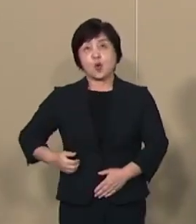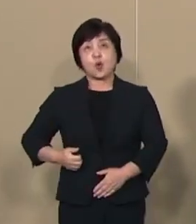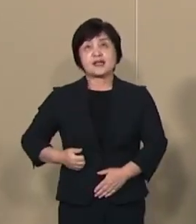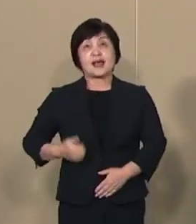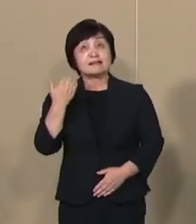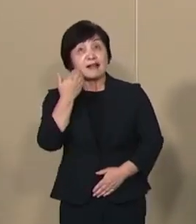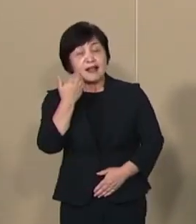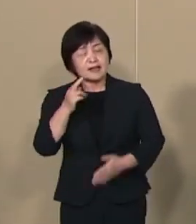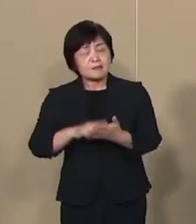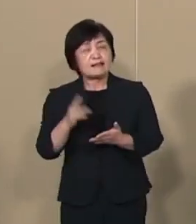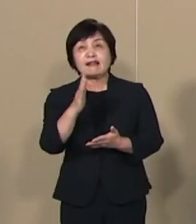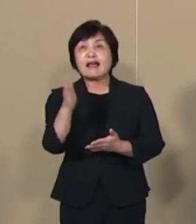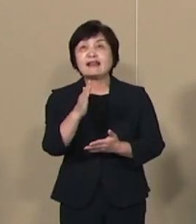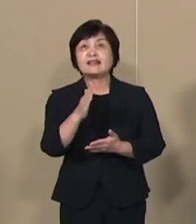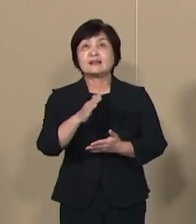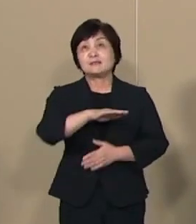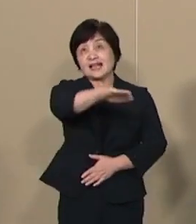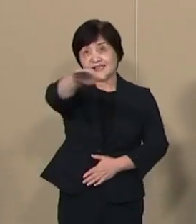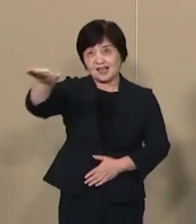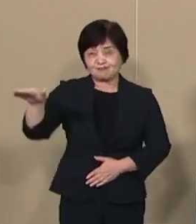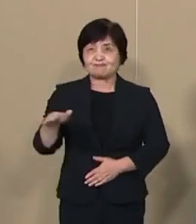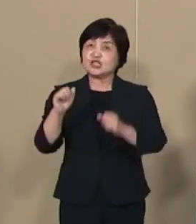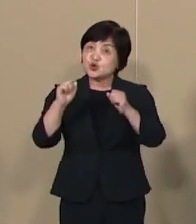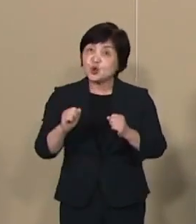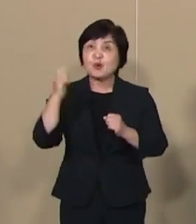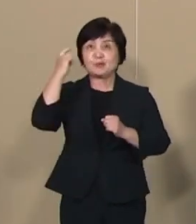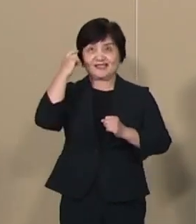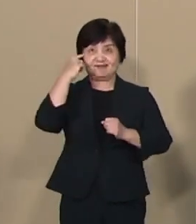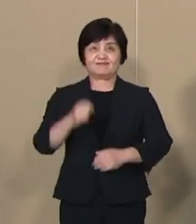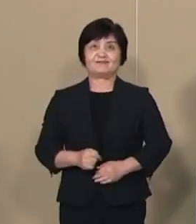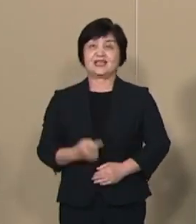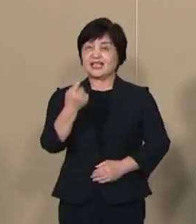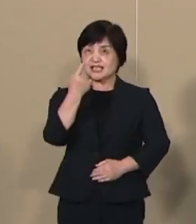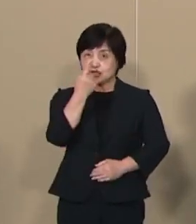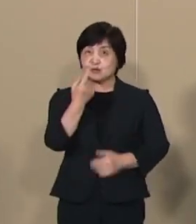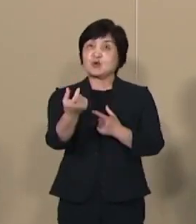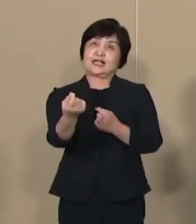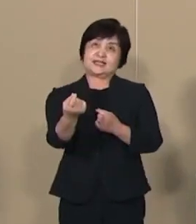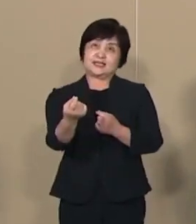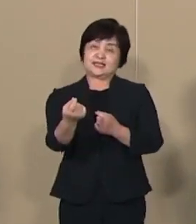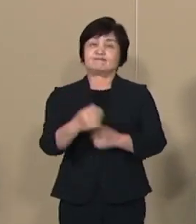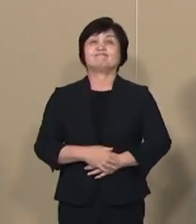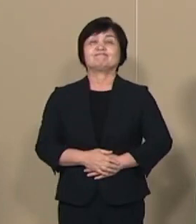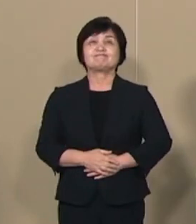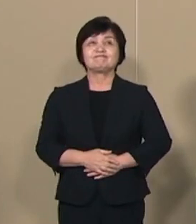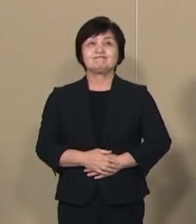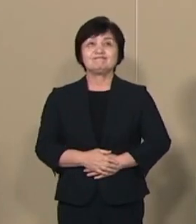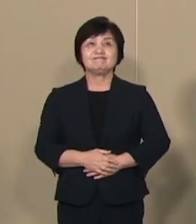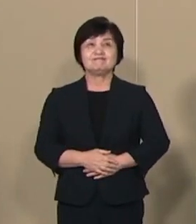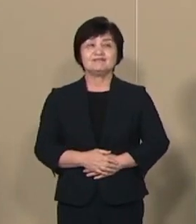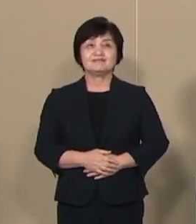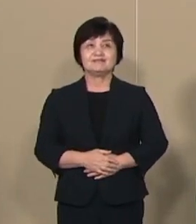入れようと思ってるかもしれないがそうじゃない人いると思うんすとですね俺もそうだながなんかそうだったから割ったら